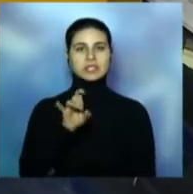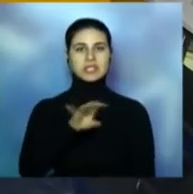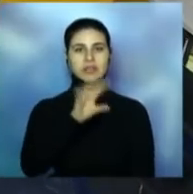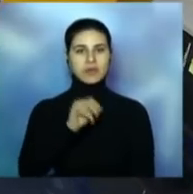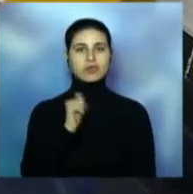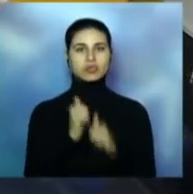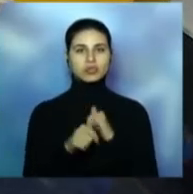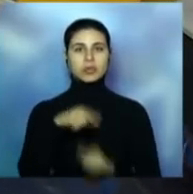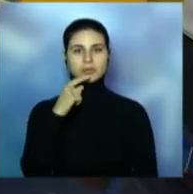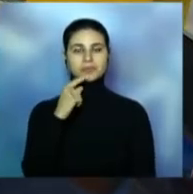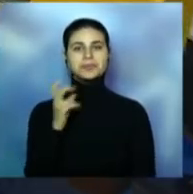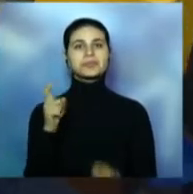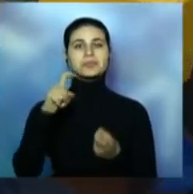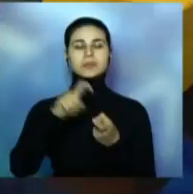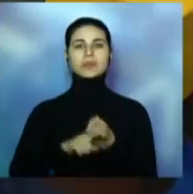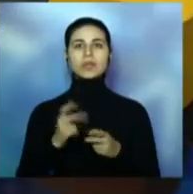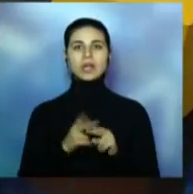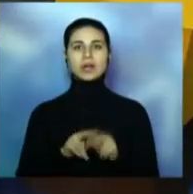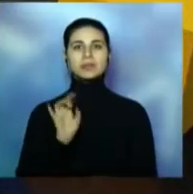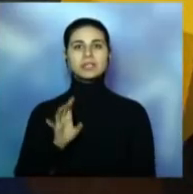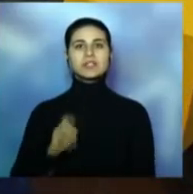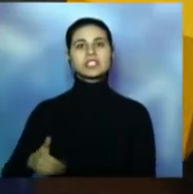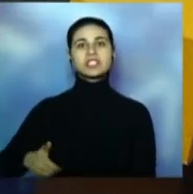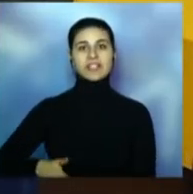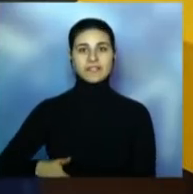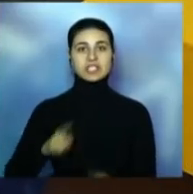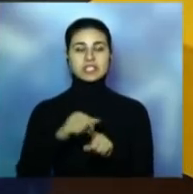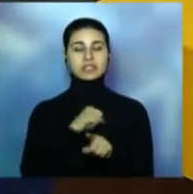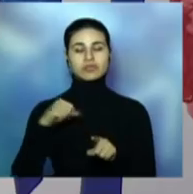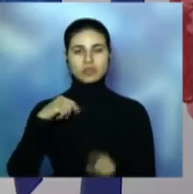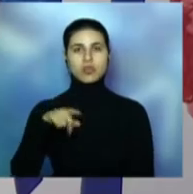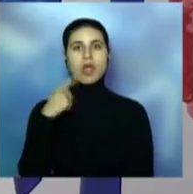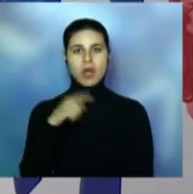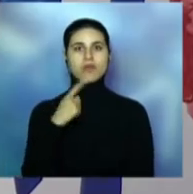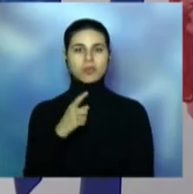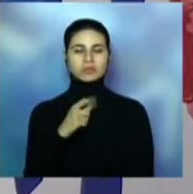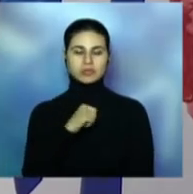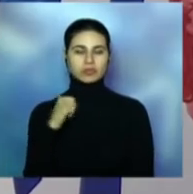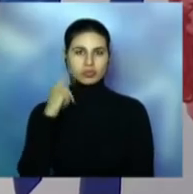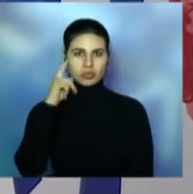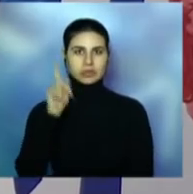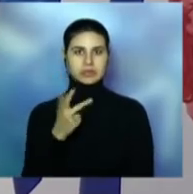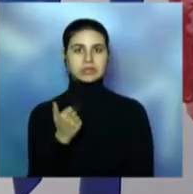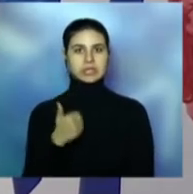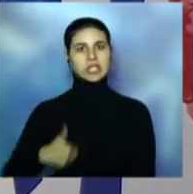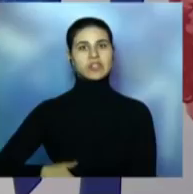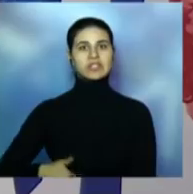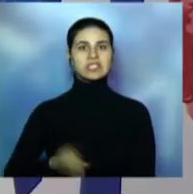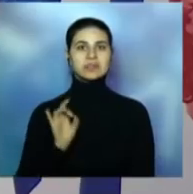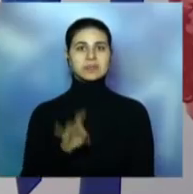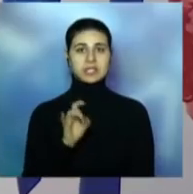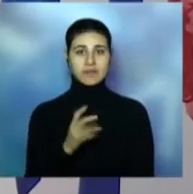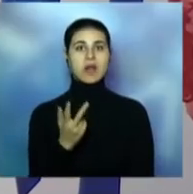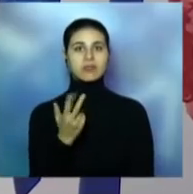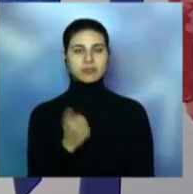ხოლმე, უკავშირებს ამ ტკივილს ღვიძლს და ამ თვითონ სვამს დიაგნოზს საკუთარი შეფასებით, რომ დიახ, ღვიძლი ტკივა.